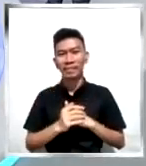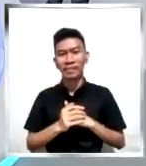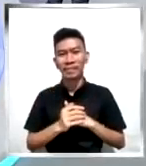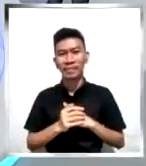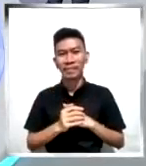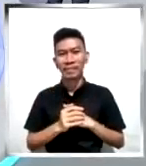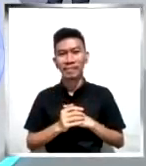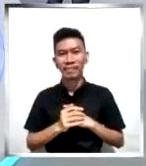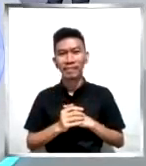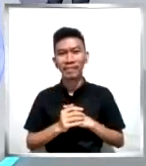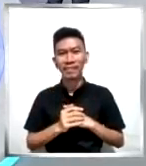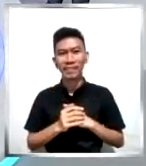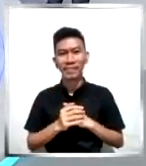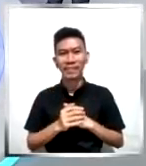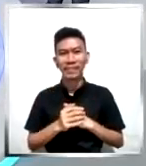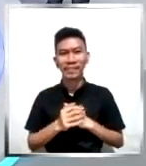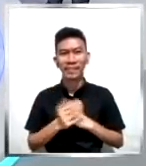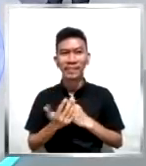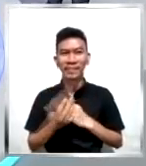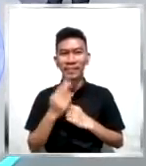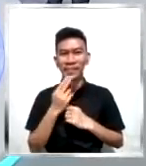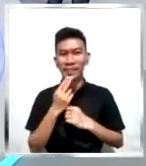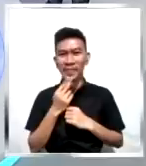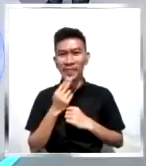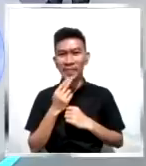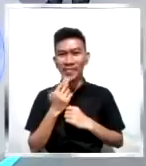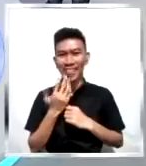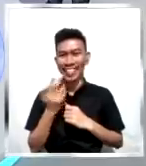Ayan, mas gwapo si Oscar kasi sa avatar niya. Oh, naman!